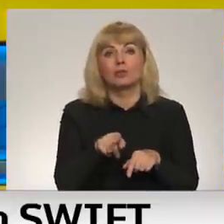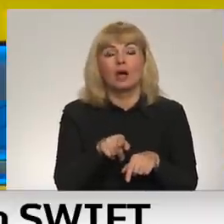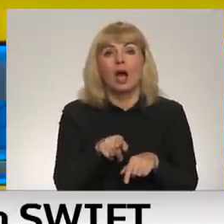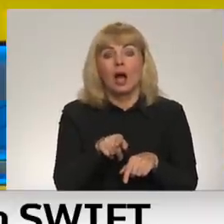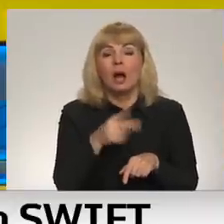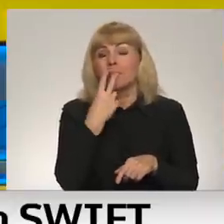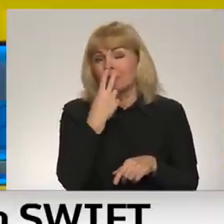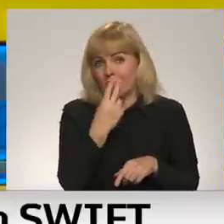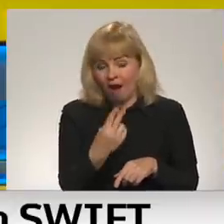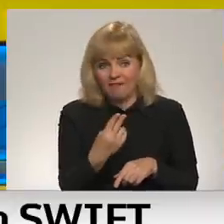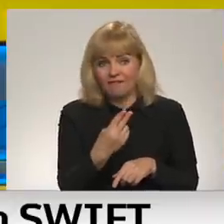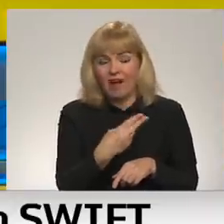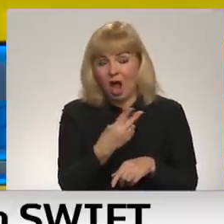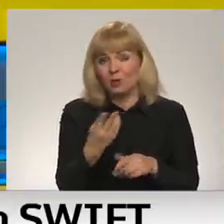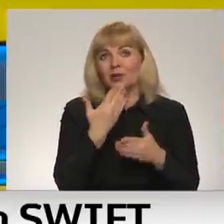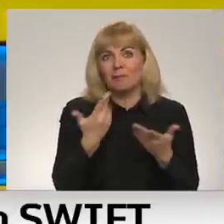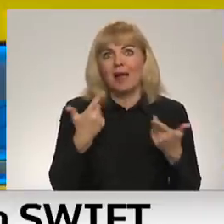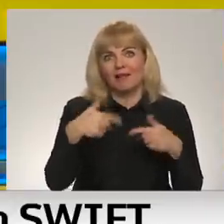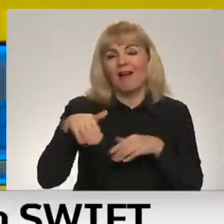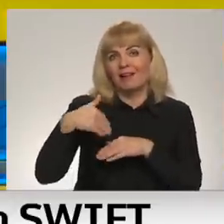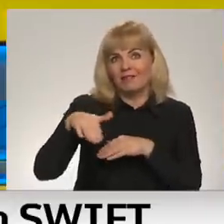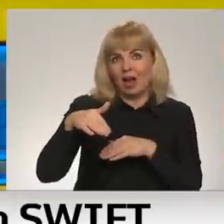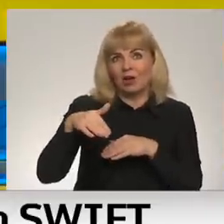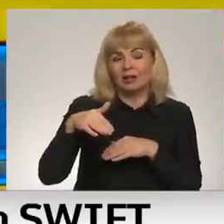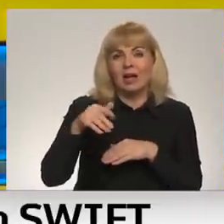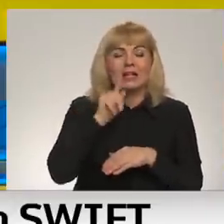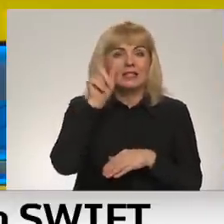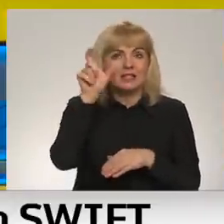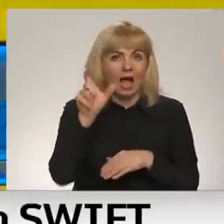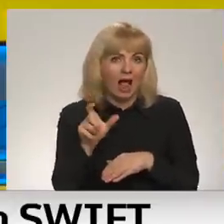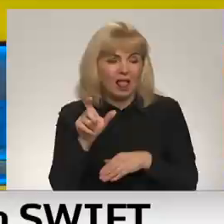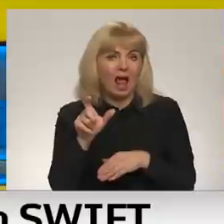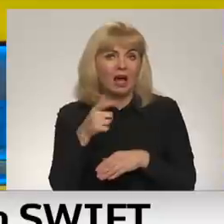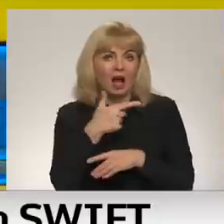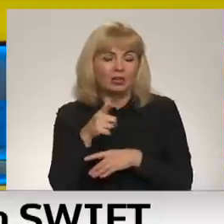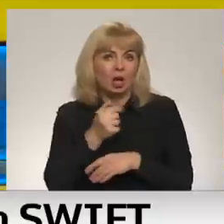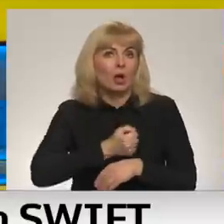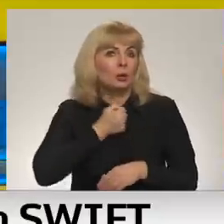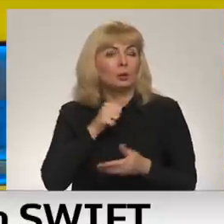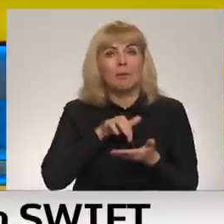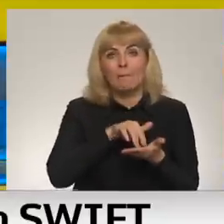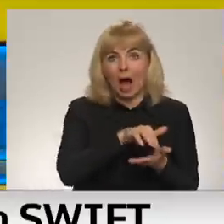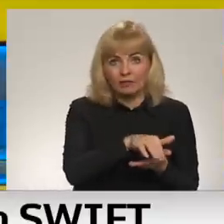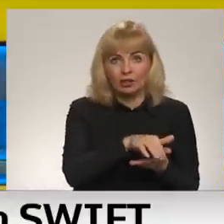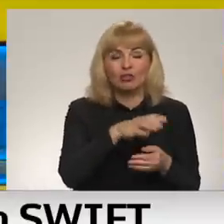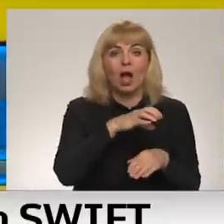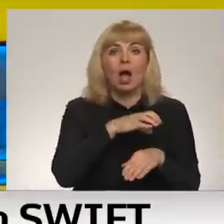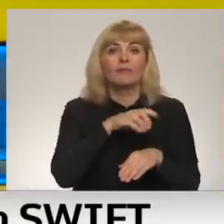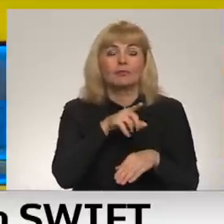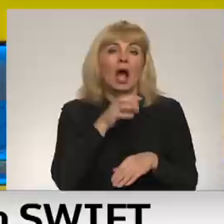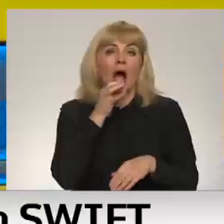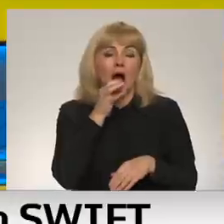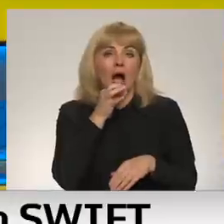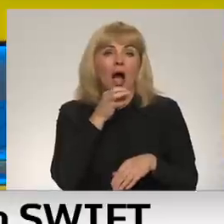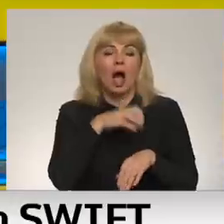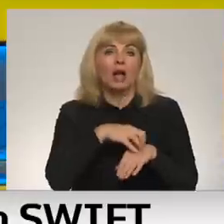aicinātu pavērot, ka nu, pēdējā laikā video Zelenskim ir tāda nu, grūta pārvietošanās. Un ārsta apgalvotas ir dēļ